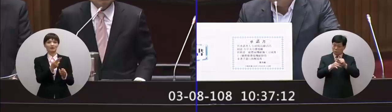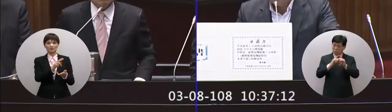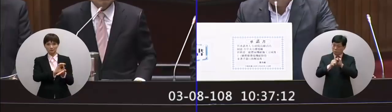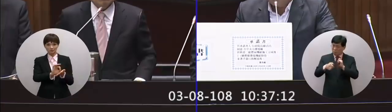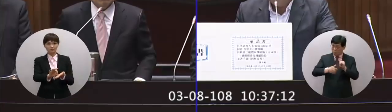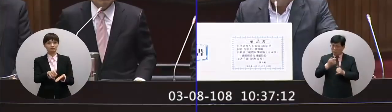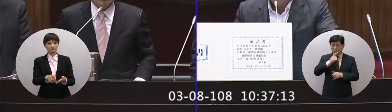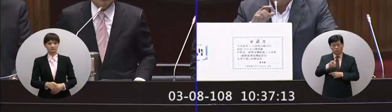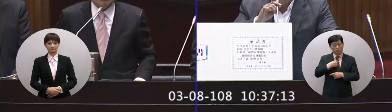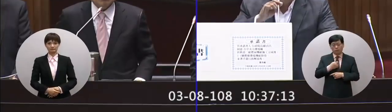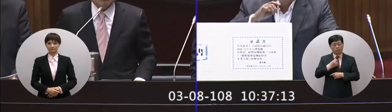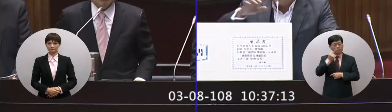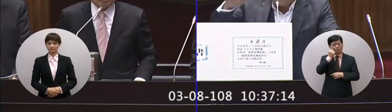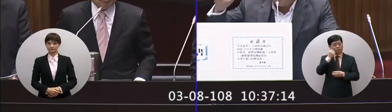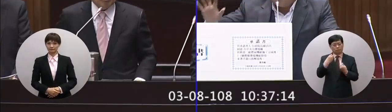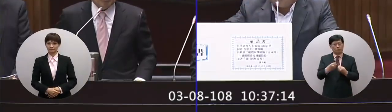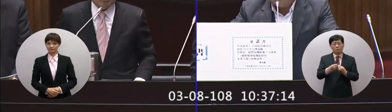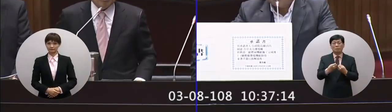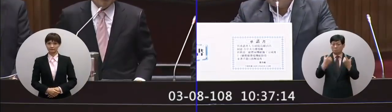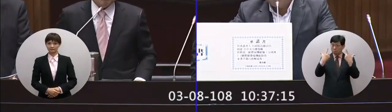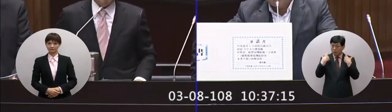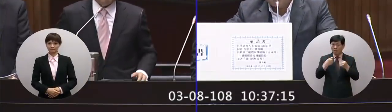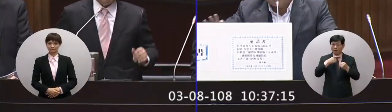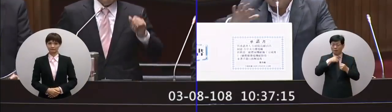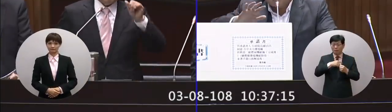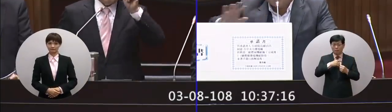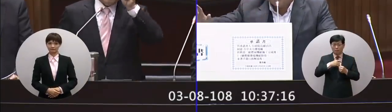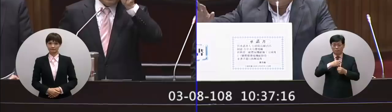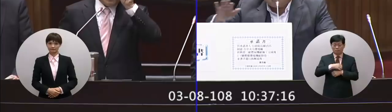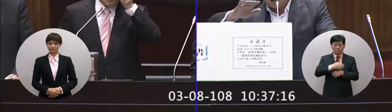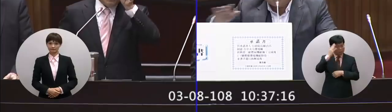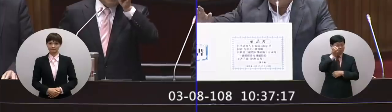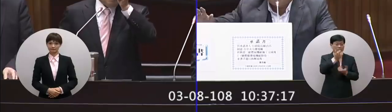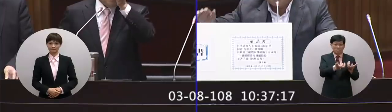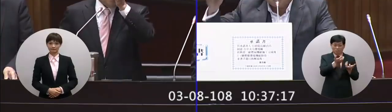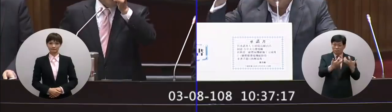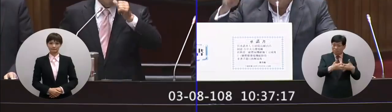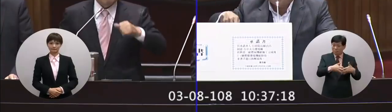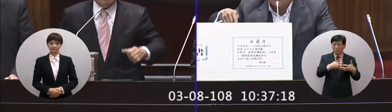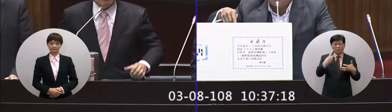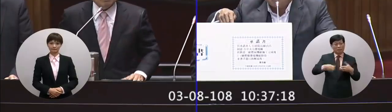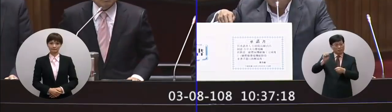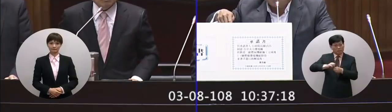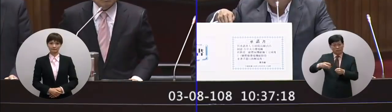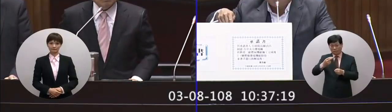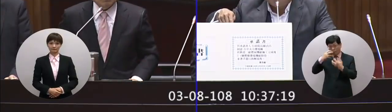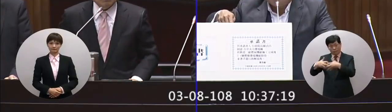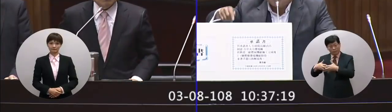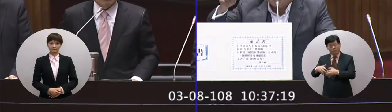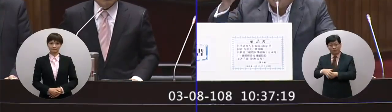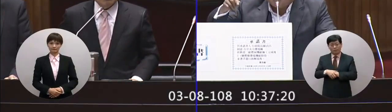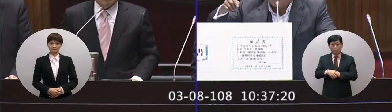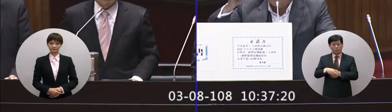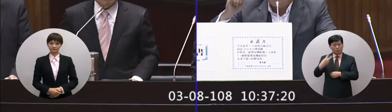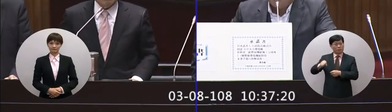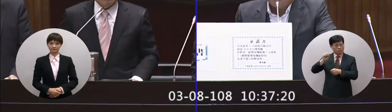亲来讲，真的是情何以堪了，在原有的这个燃煤机组的基础上面，再增加燃气机组，